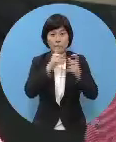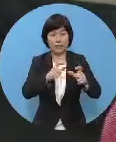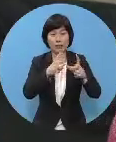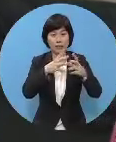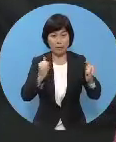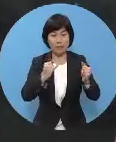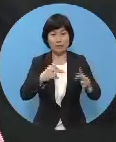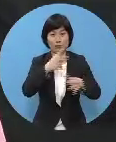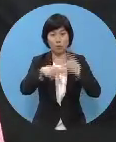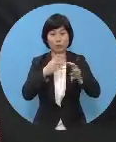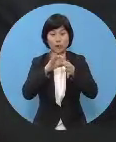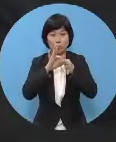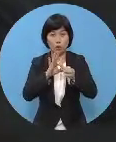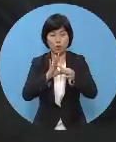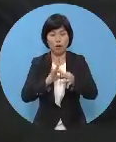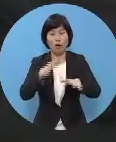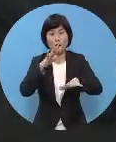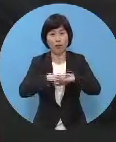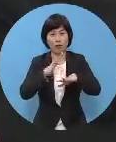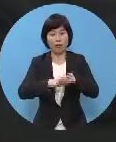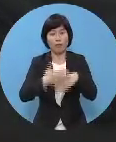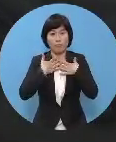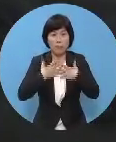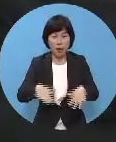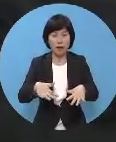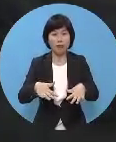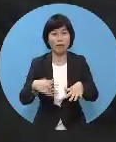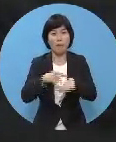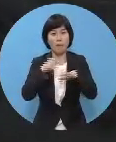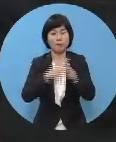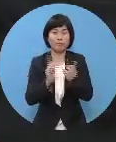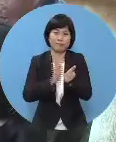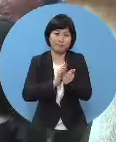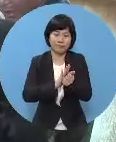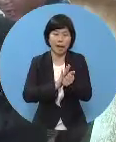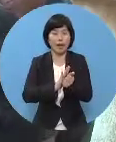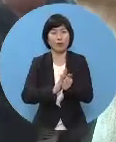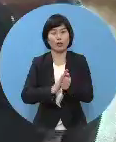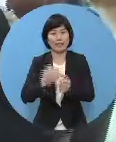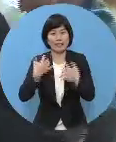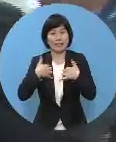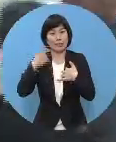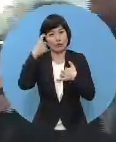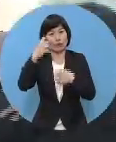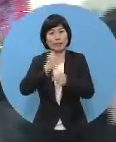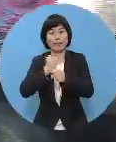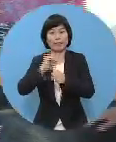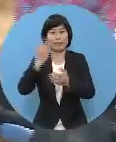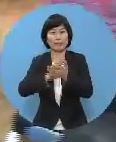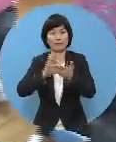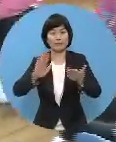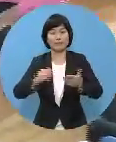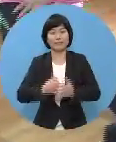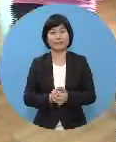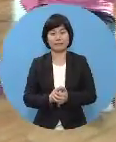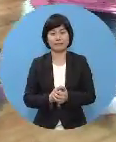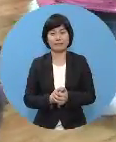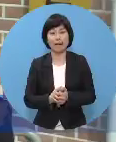섬 주민들은 문화예술 프로그램을 통해 농번기에 지친 심신을 달래고 잊지 못할 즐거운 추억을 만들어갑니다.